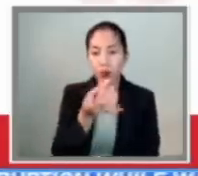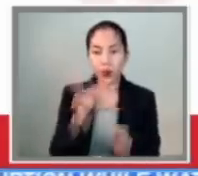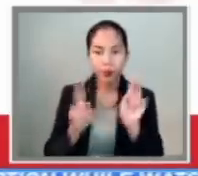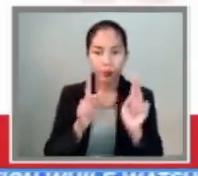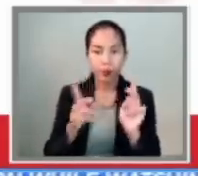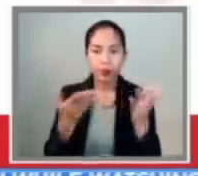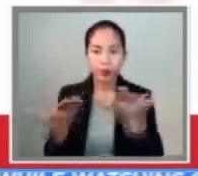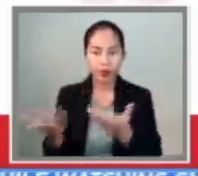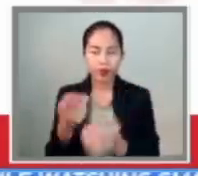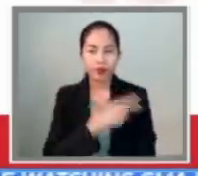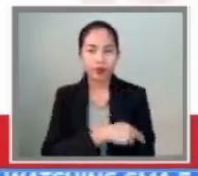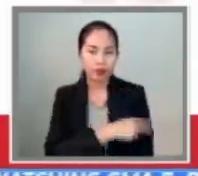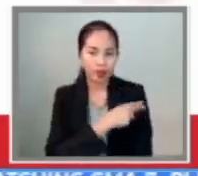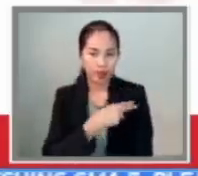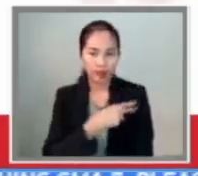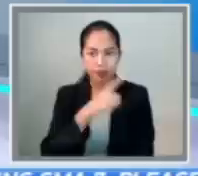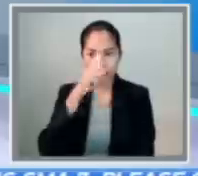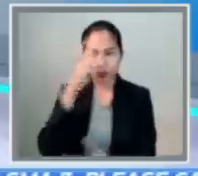COVID-19.